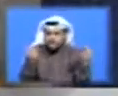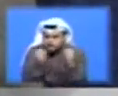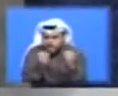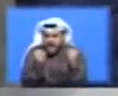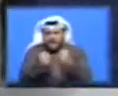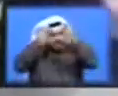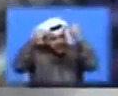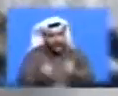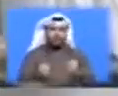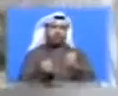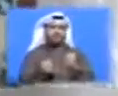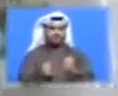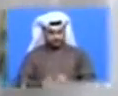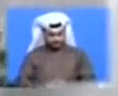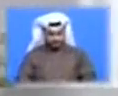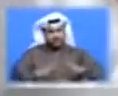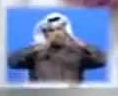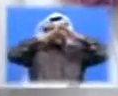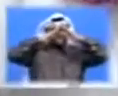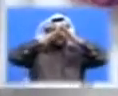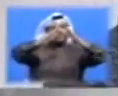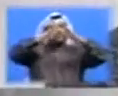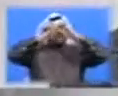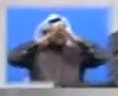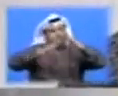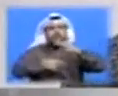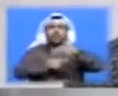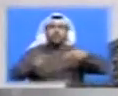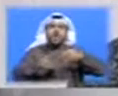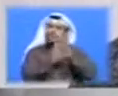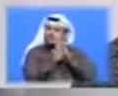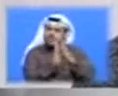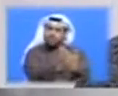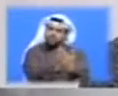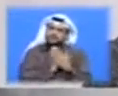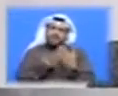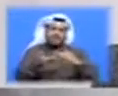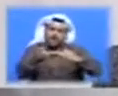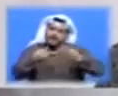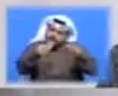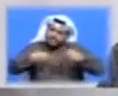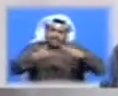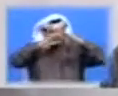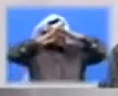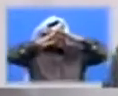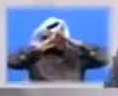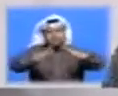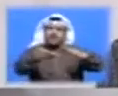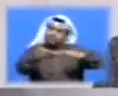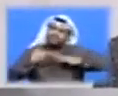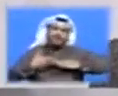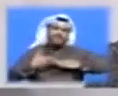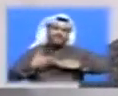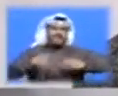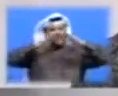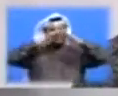والجوية الصعبة. نتشكرهم كتير على وقفتهم معنا، وإن شاء الله هيك يا رب الله لا يجيب أذى عليهم يا رب،